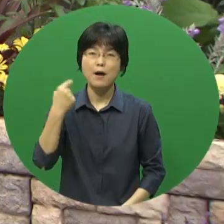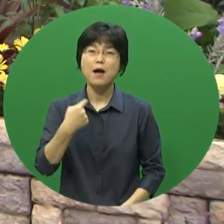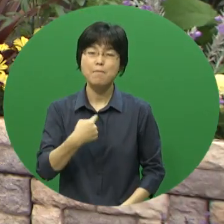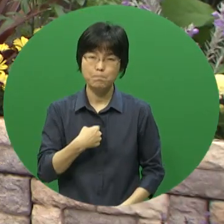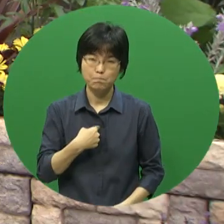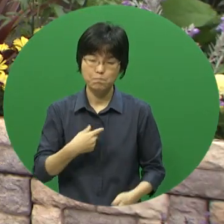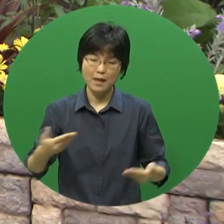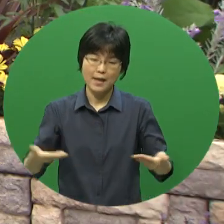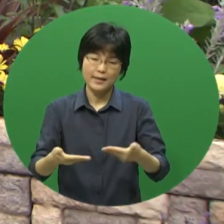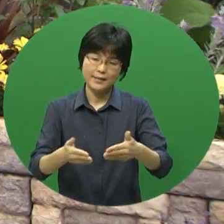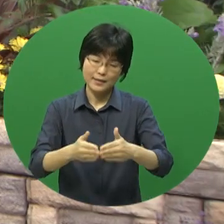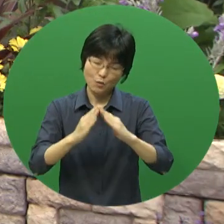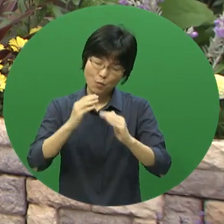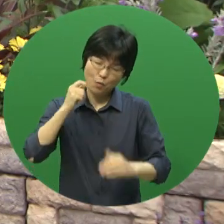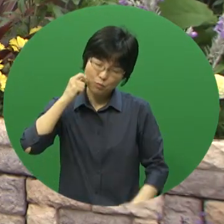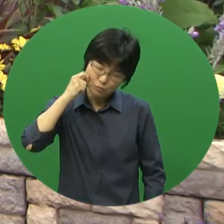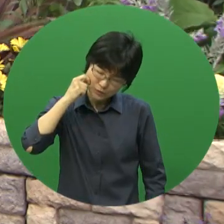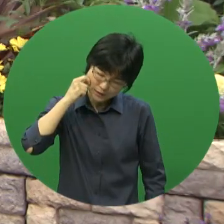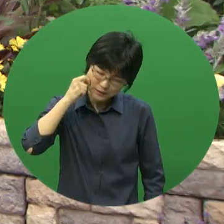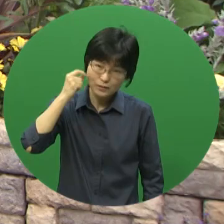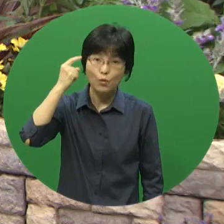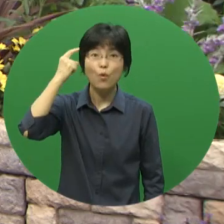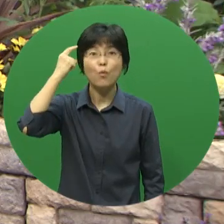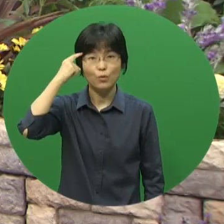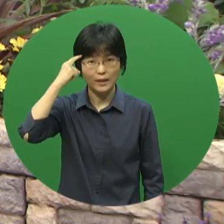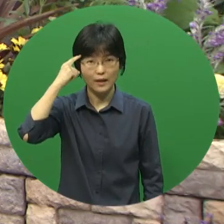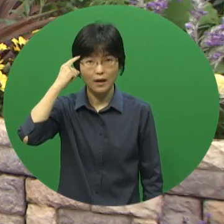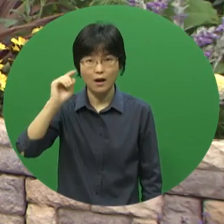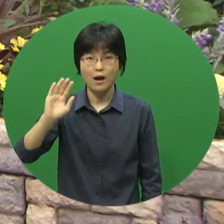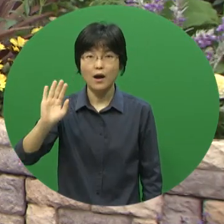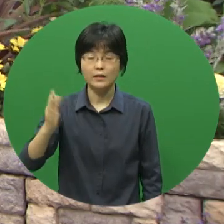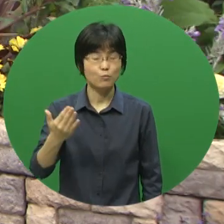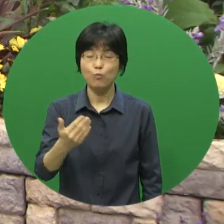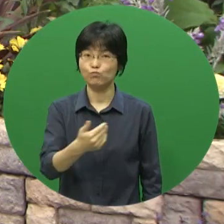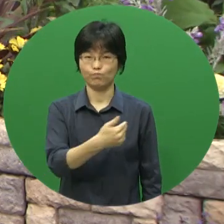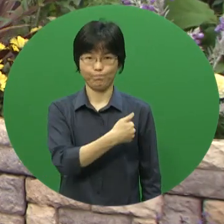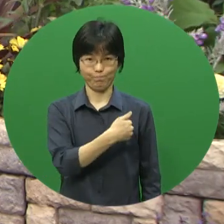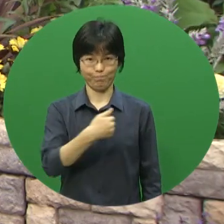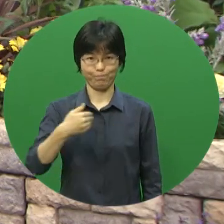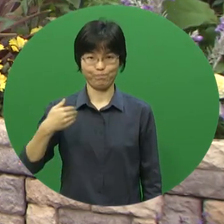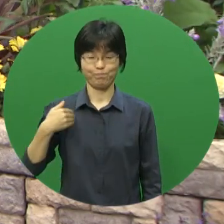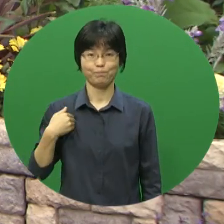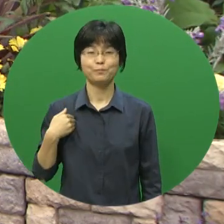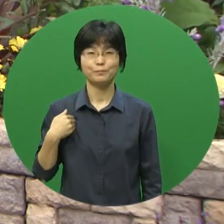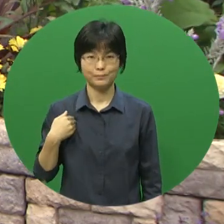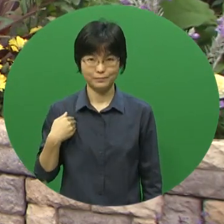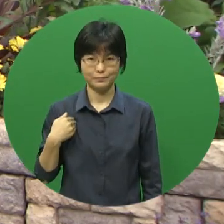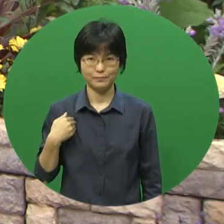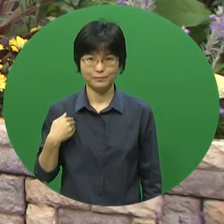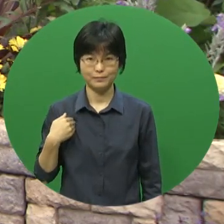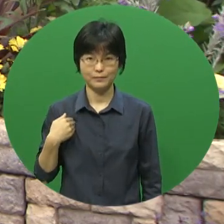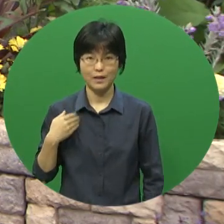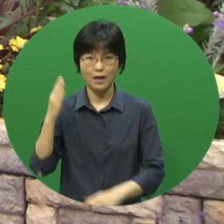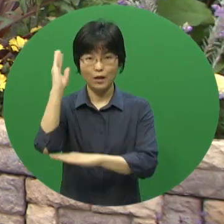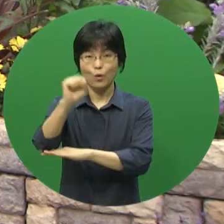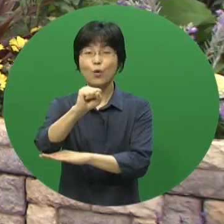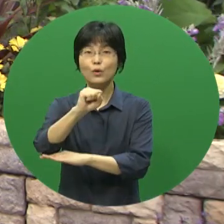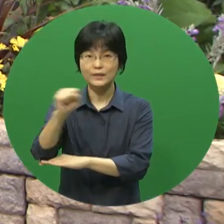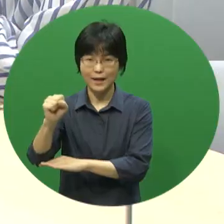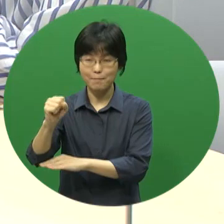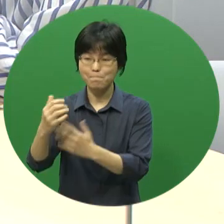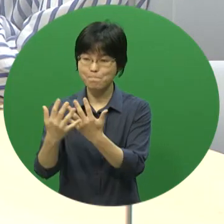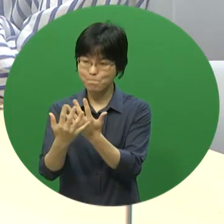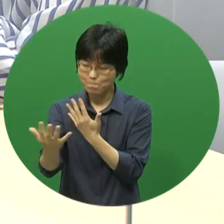していろいろ学んでいくうちに、企業はすごくこうハードルが高かったものがより身近なものになりました